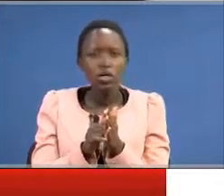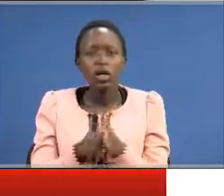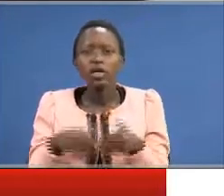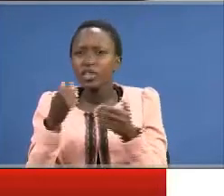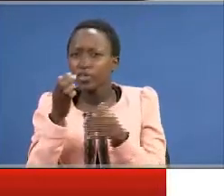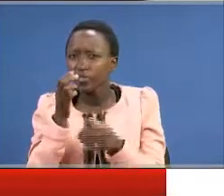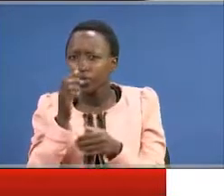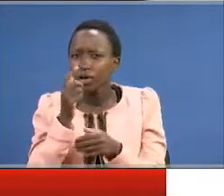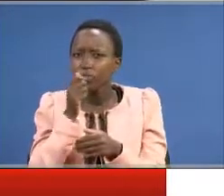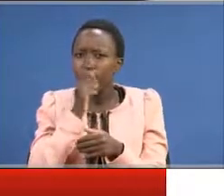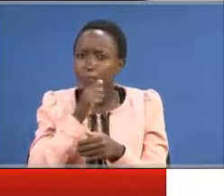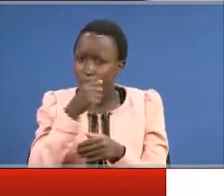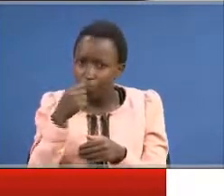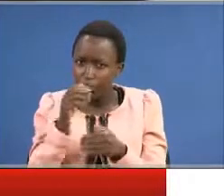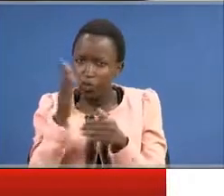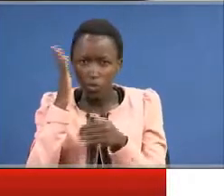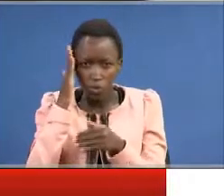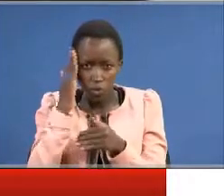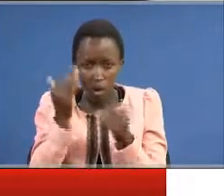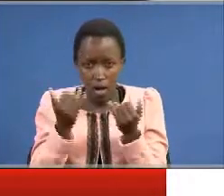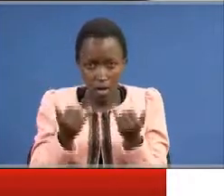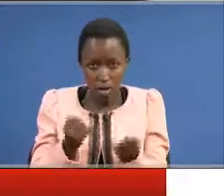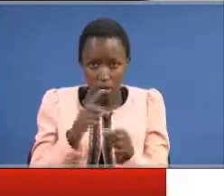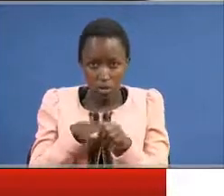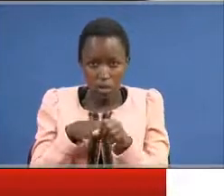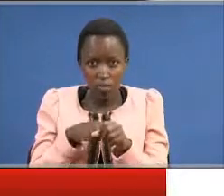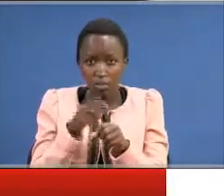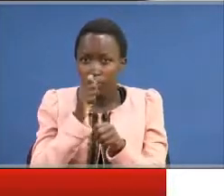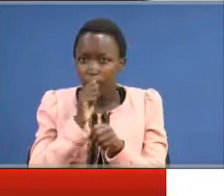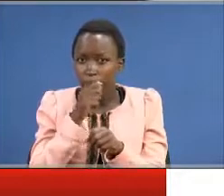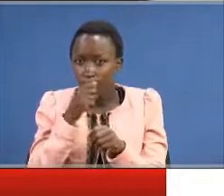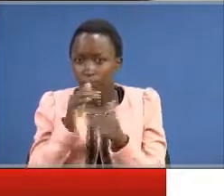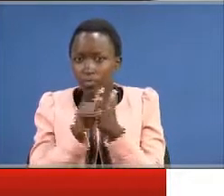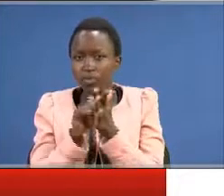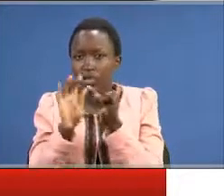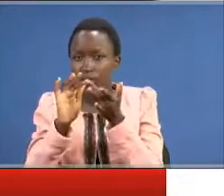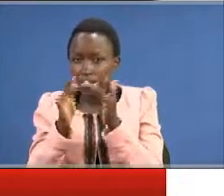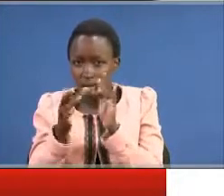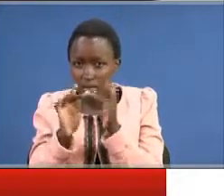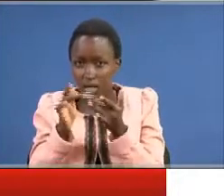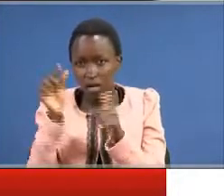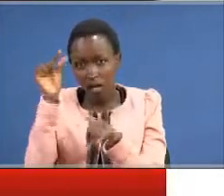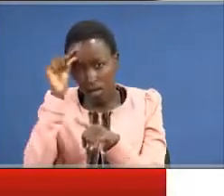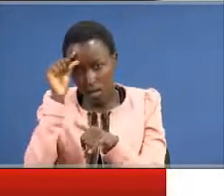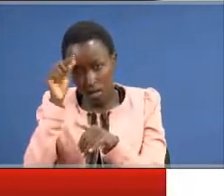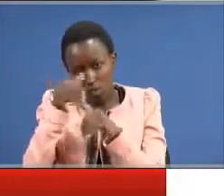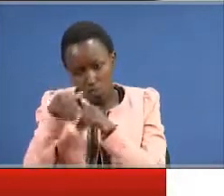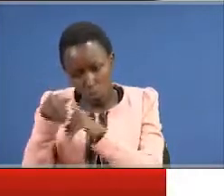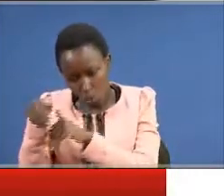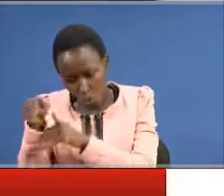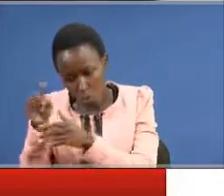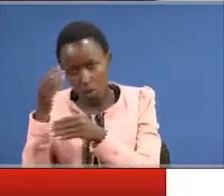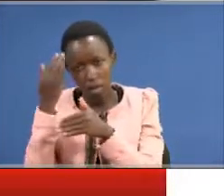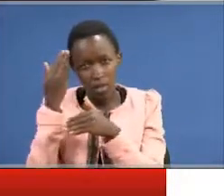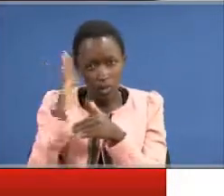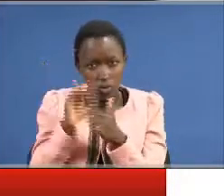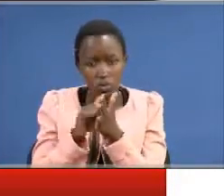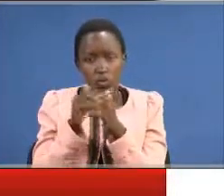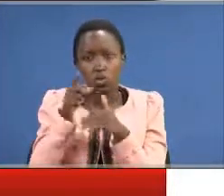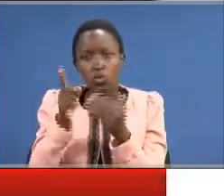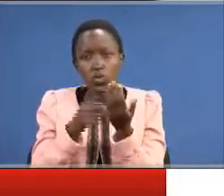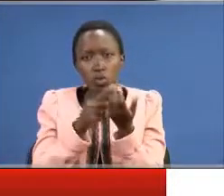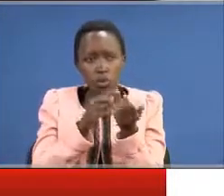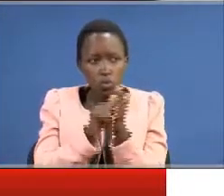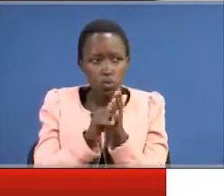nje. Unajua sasa siku hizi ukiweka hiyo vitu kwa internet labda serikali watawafuata, usihesabike kama